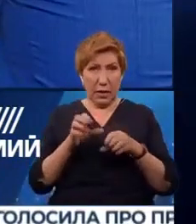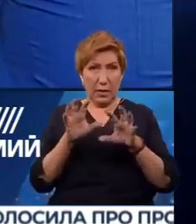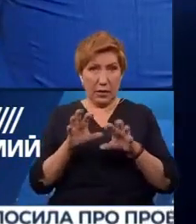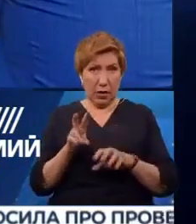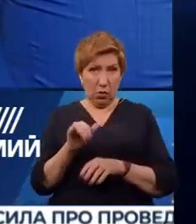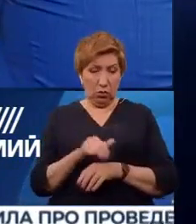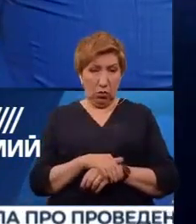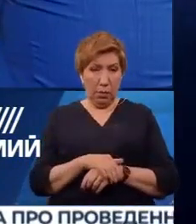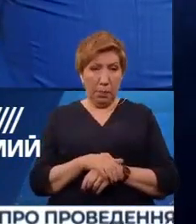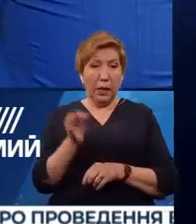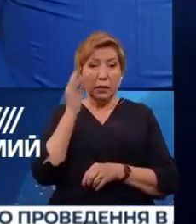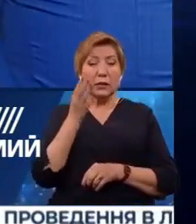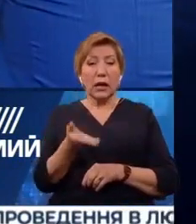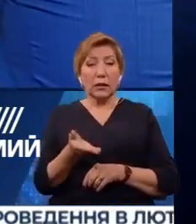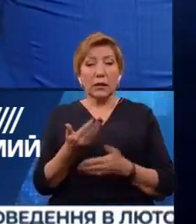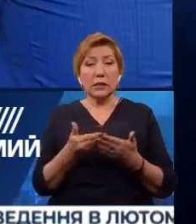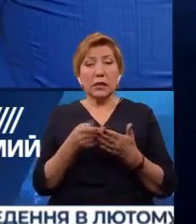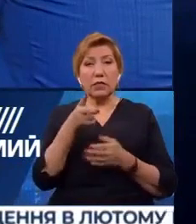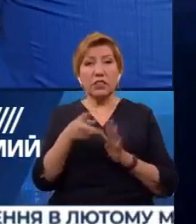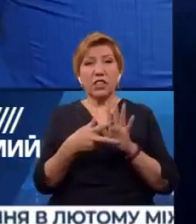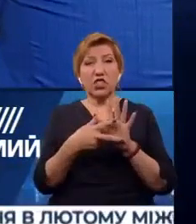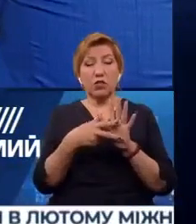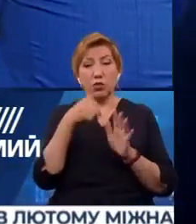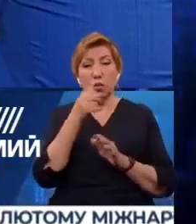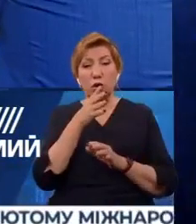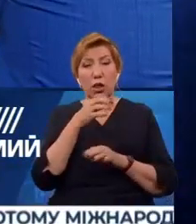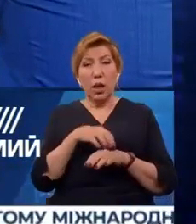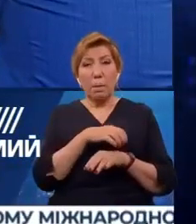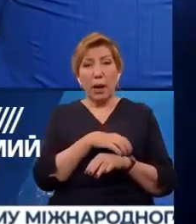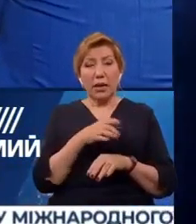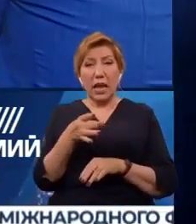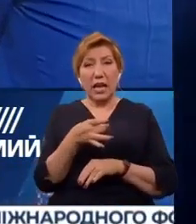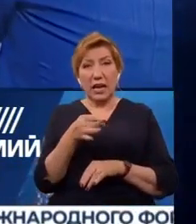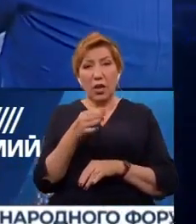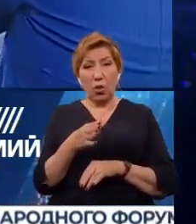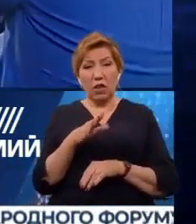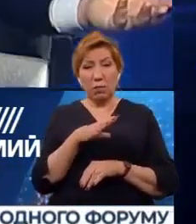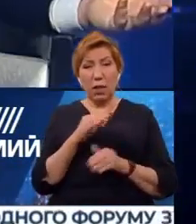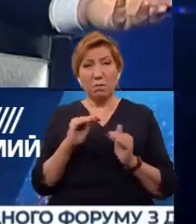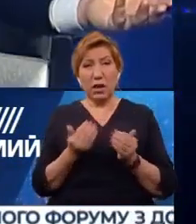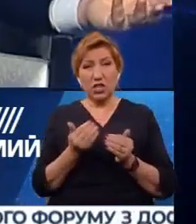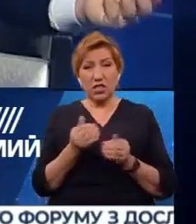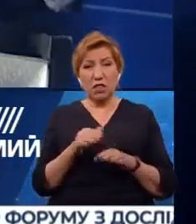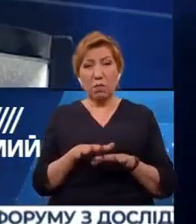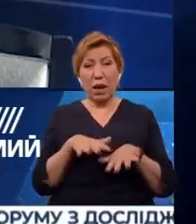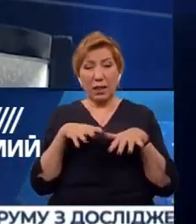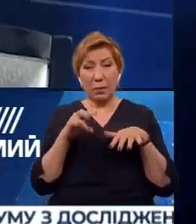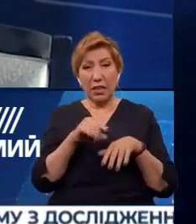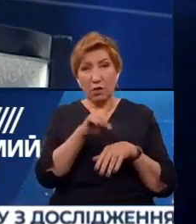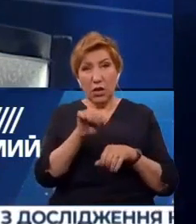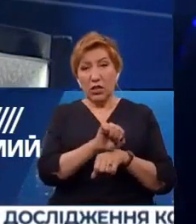цього закону. Згадайте, здається, в 2008 році, коли партія регіонів була в меншості в парламенті,